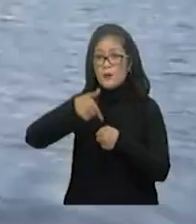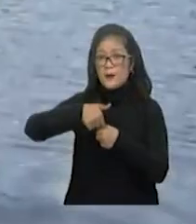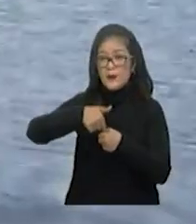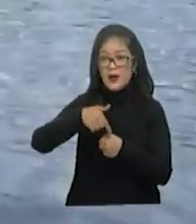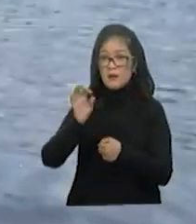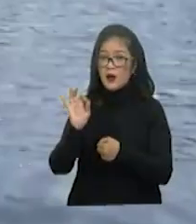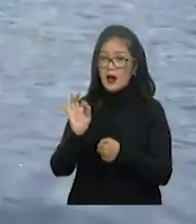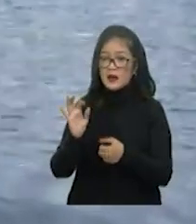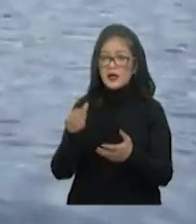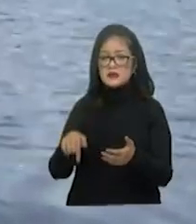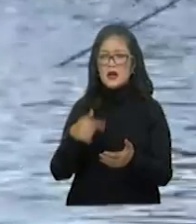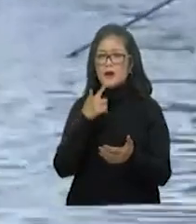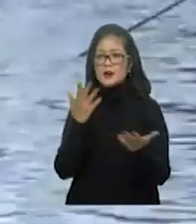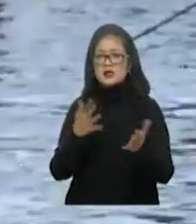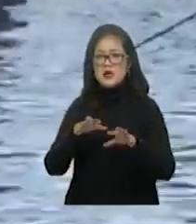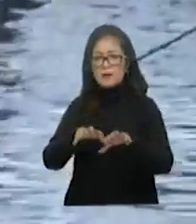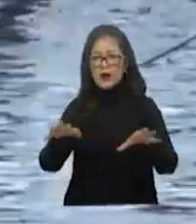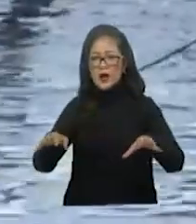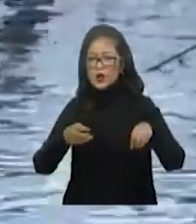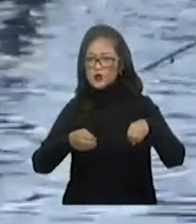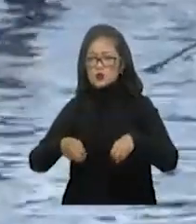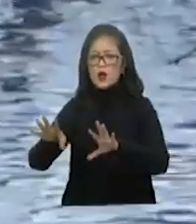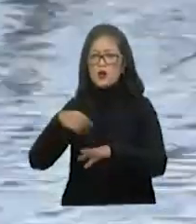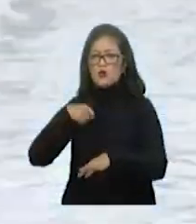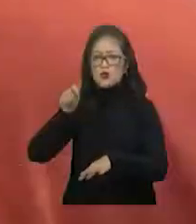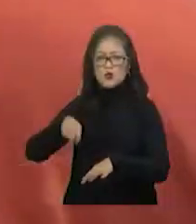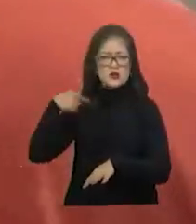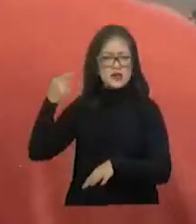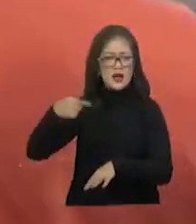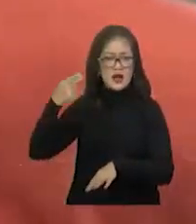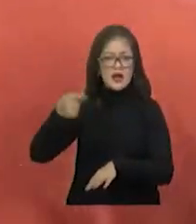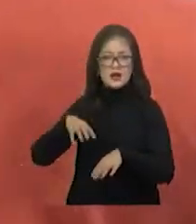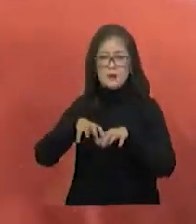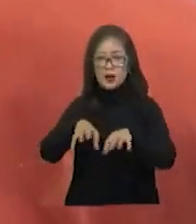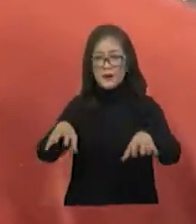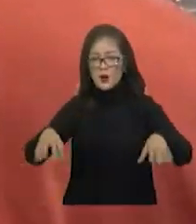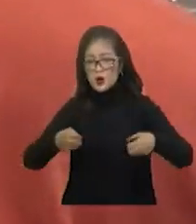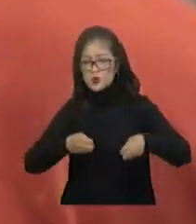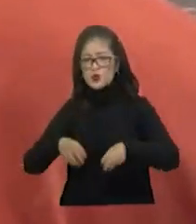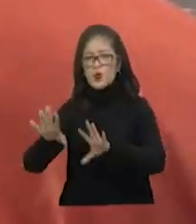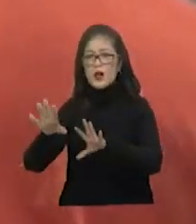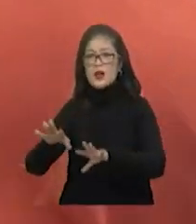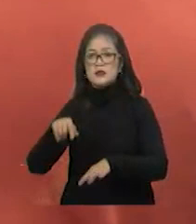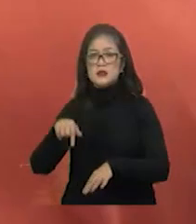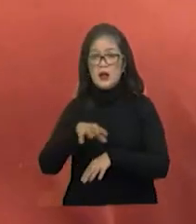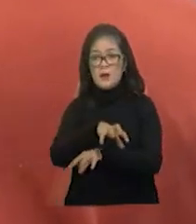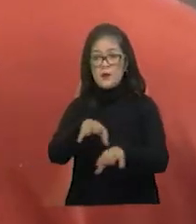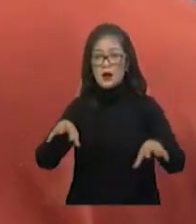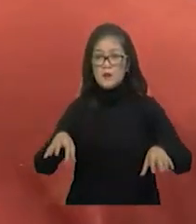mengaku menggadaikan harta benda mereka untuk memenuhi kebutuhan. Karena kan mahal semua, Mas.